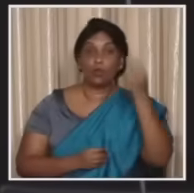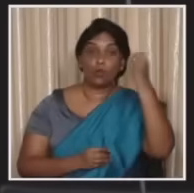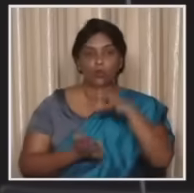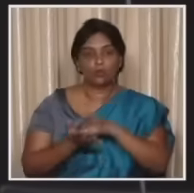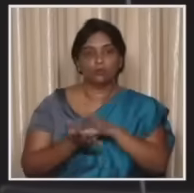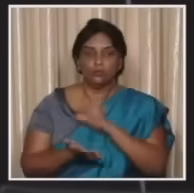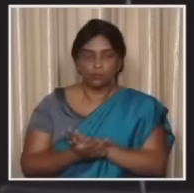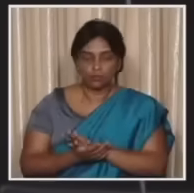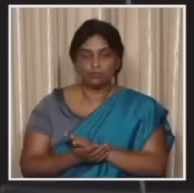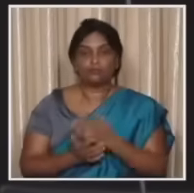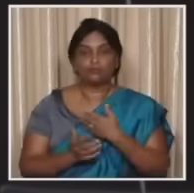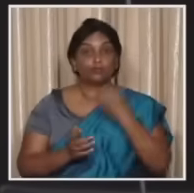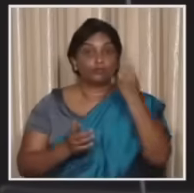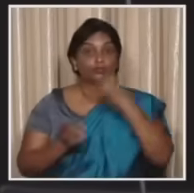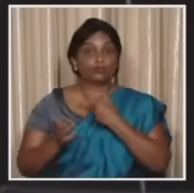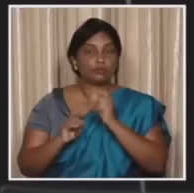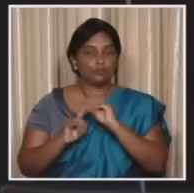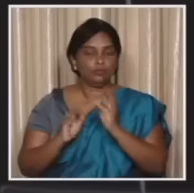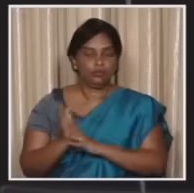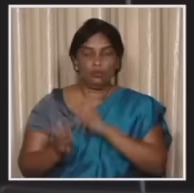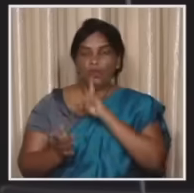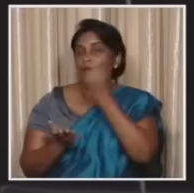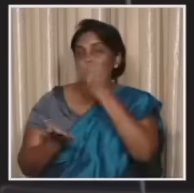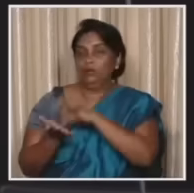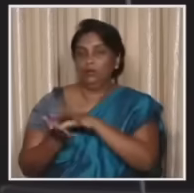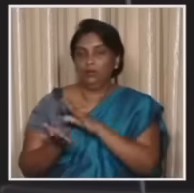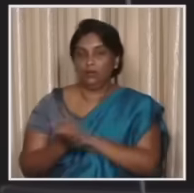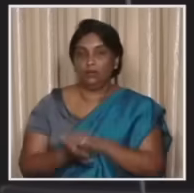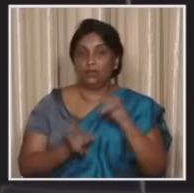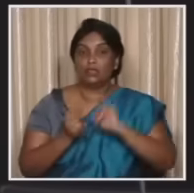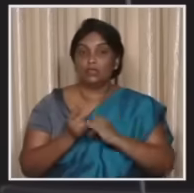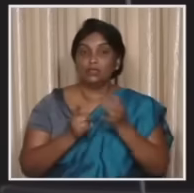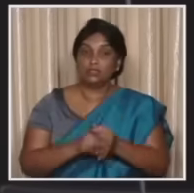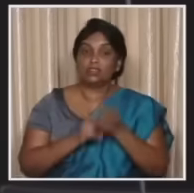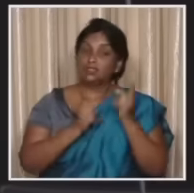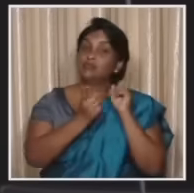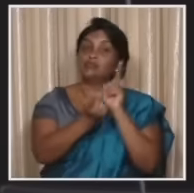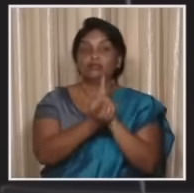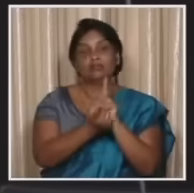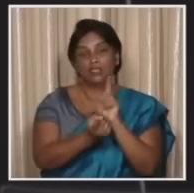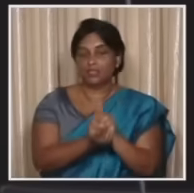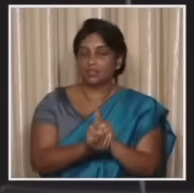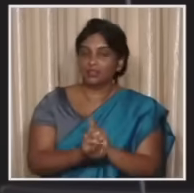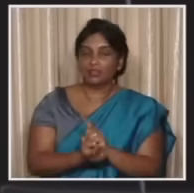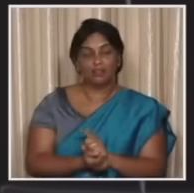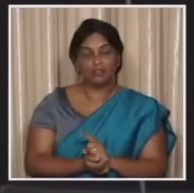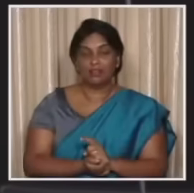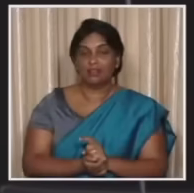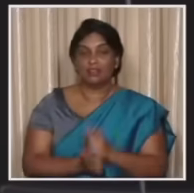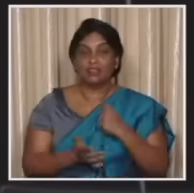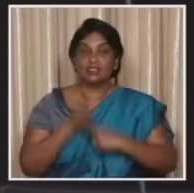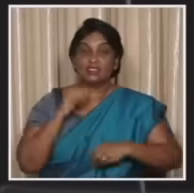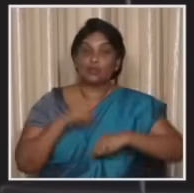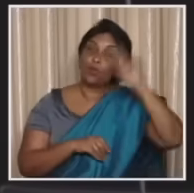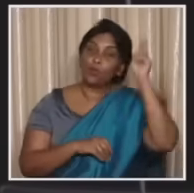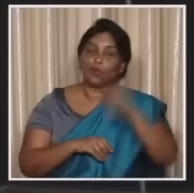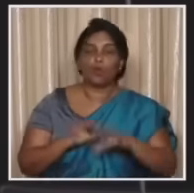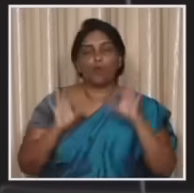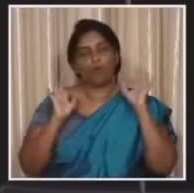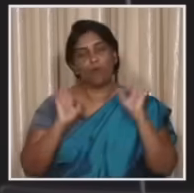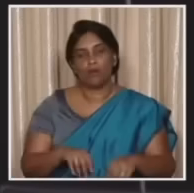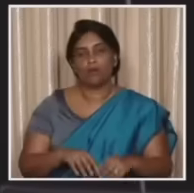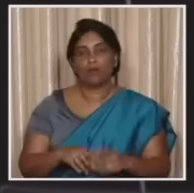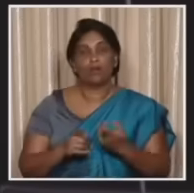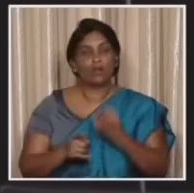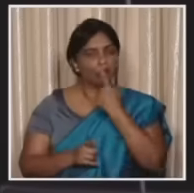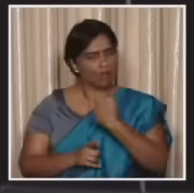ගන්න කියලා. ඉතින් මං දිනේ ඉල්ලන්න ගියාම මට කිව්වා ඔයා සජිත් පස්සේ යනවනේ මේ ඡන්ද දිනන්න ඕනේ නැහැ කියලා ඉවරලා.